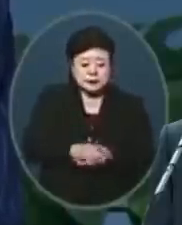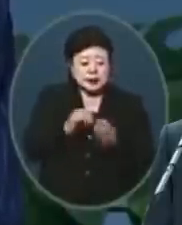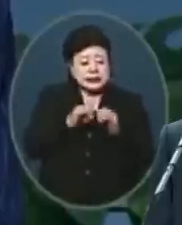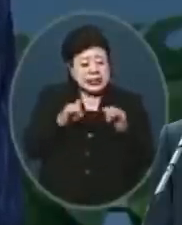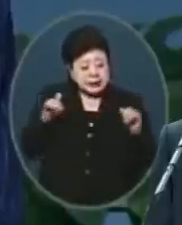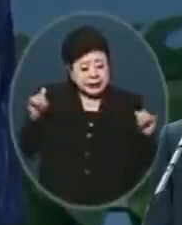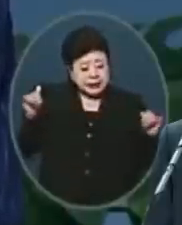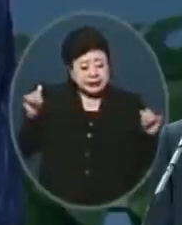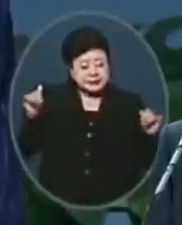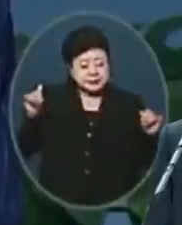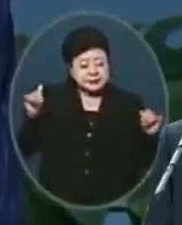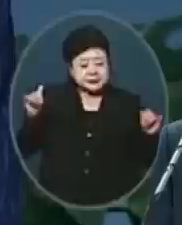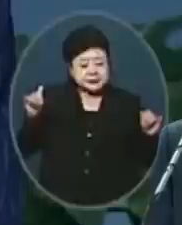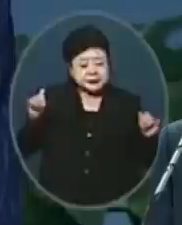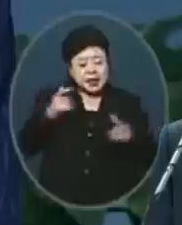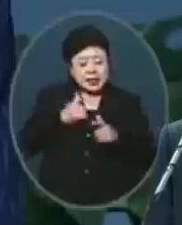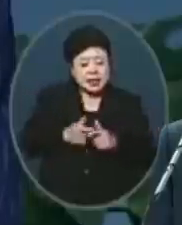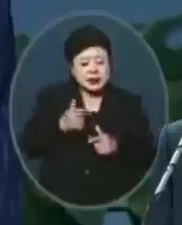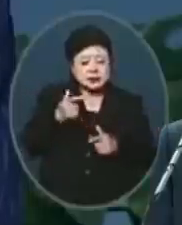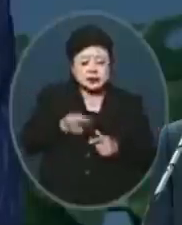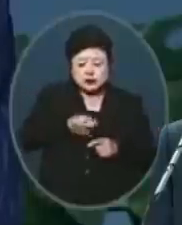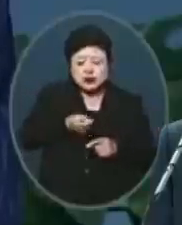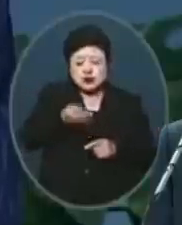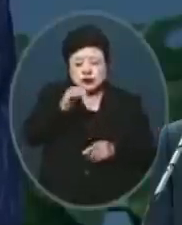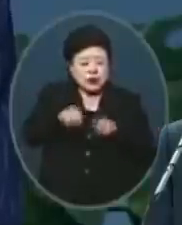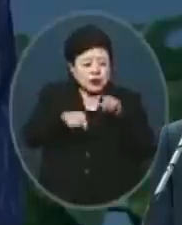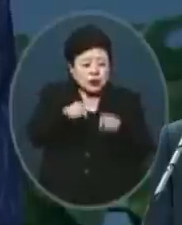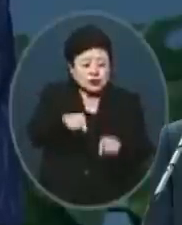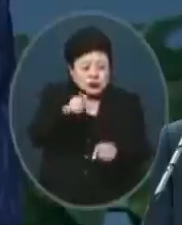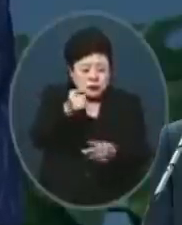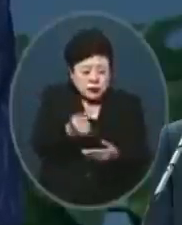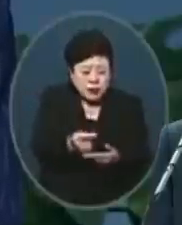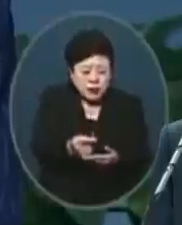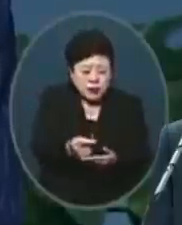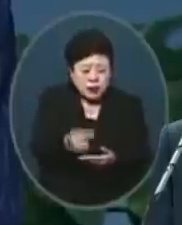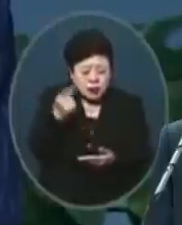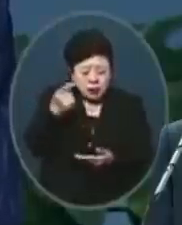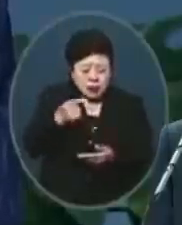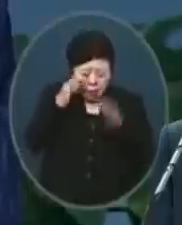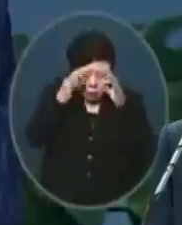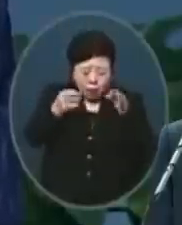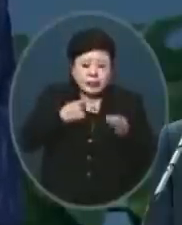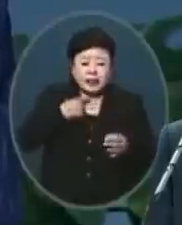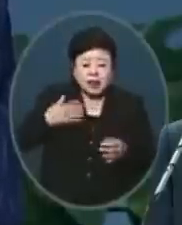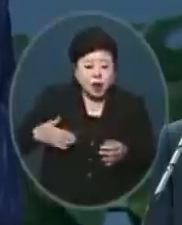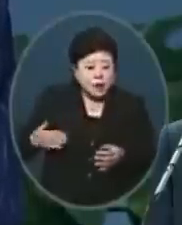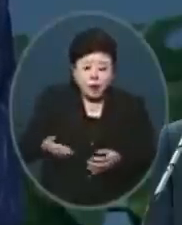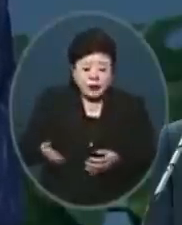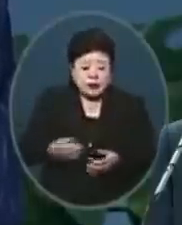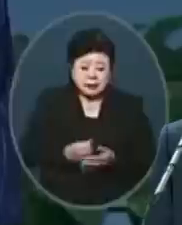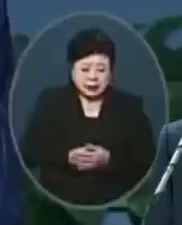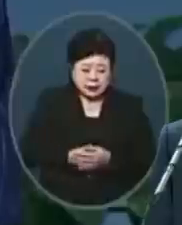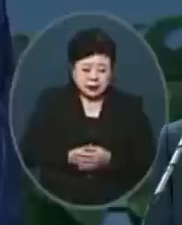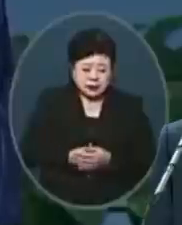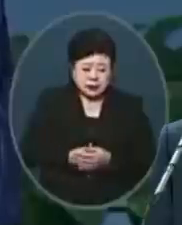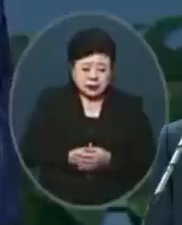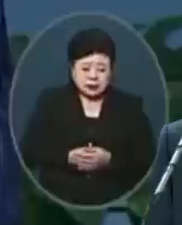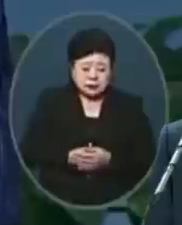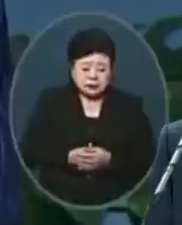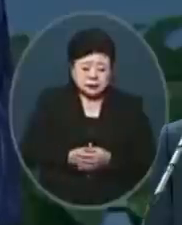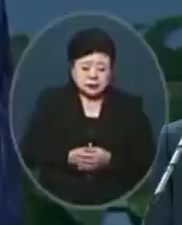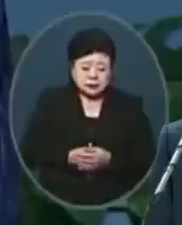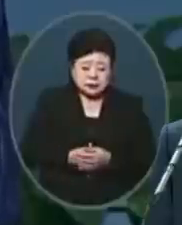사람이 예수님이 물로 걸어오는 것을 본 적이 없습니다. 유령이 오는 줄